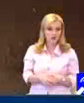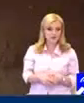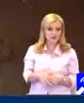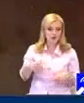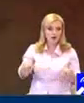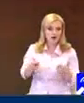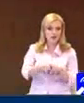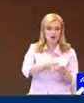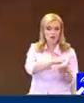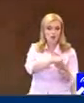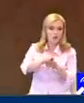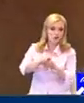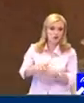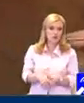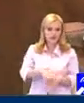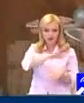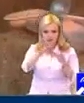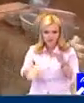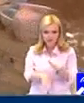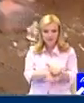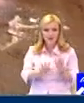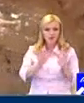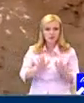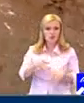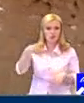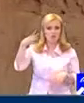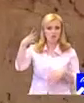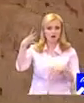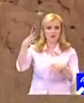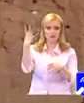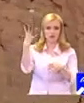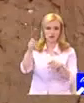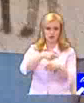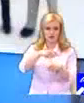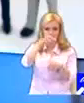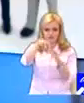descoperirea unui asemenea mormânt intact la o adâncime de numai 4 metri.